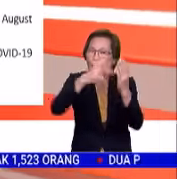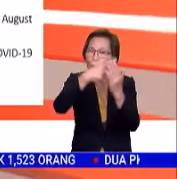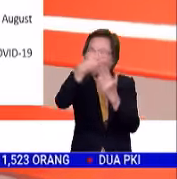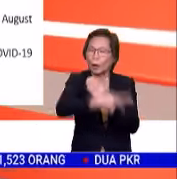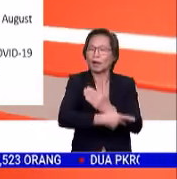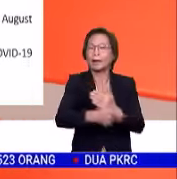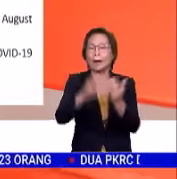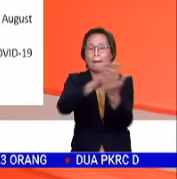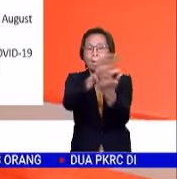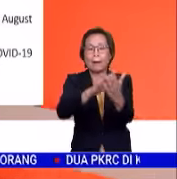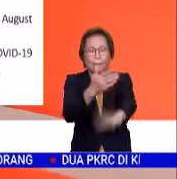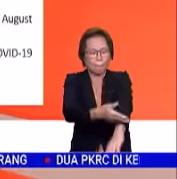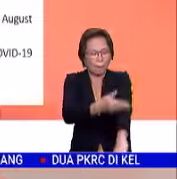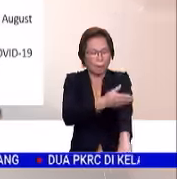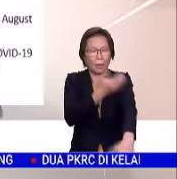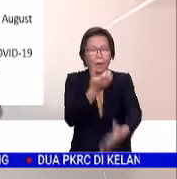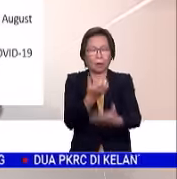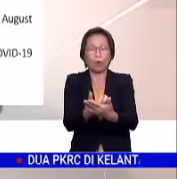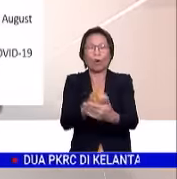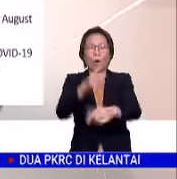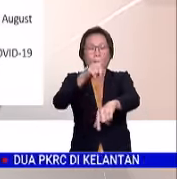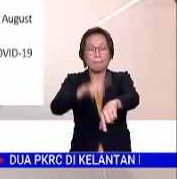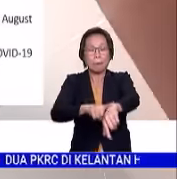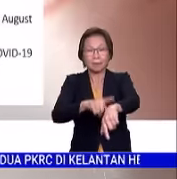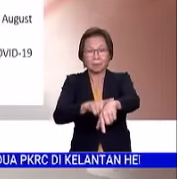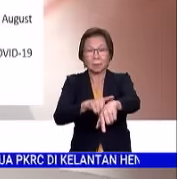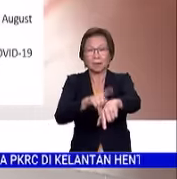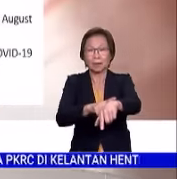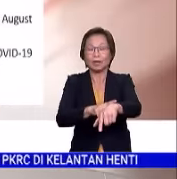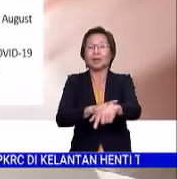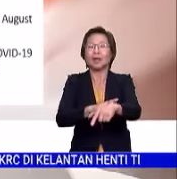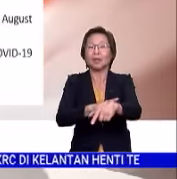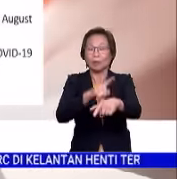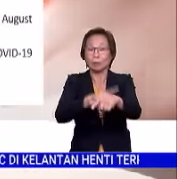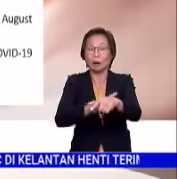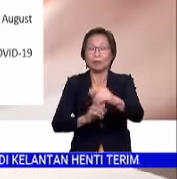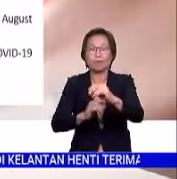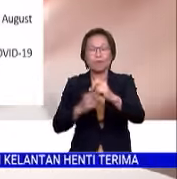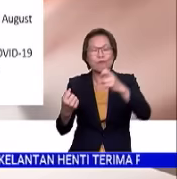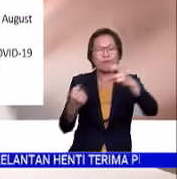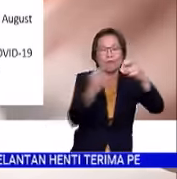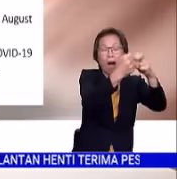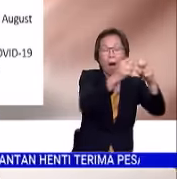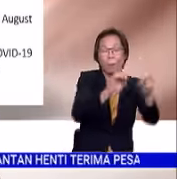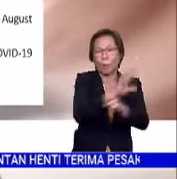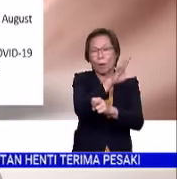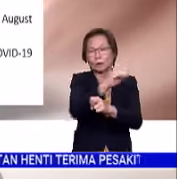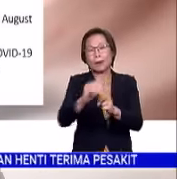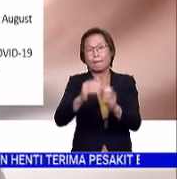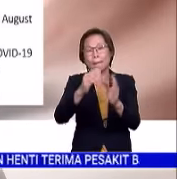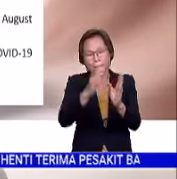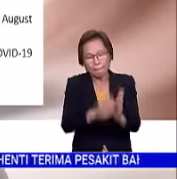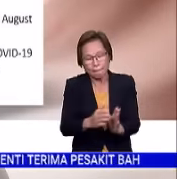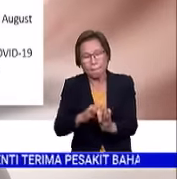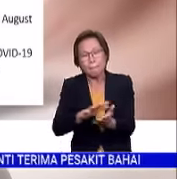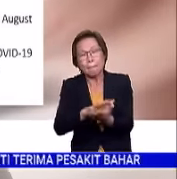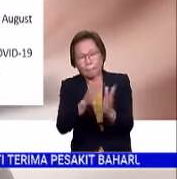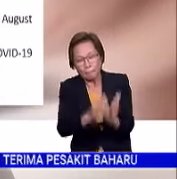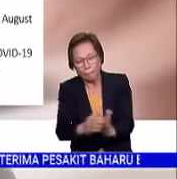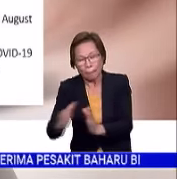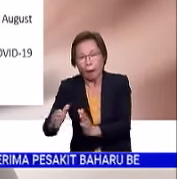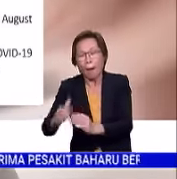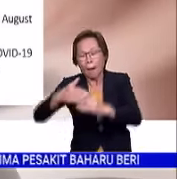pelan pemulihan ekonomi ketika memerangi COVID-19 serta pelan pemulihan pasca COVID-19 turut